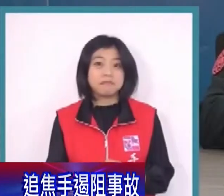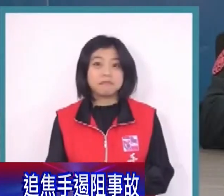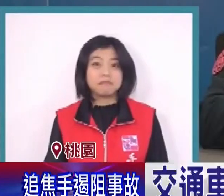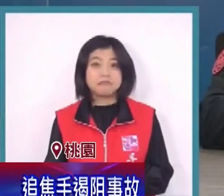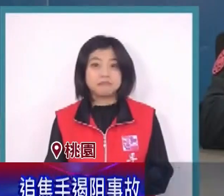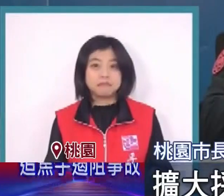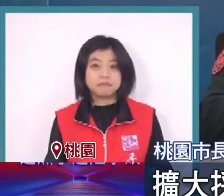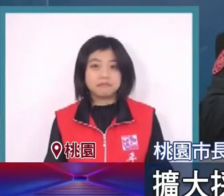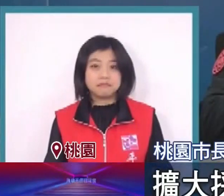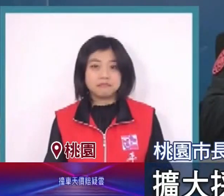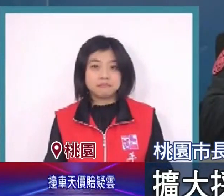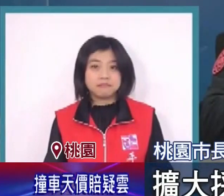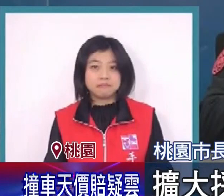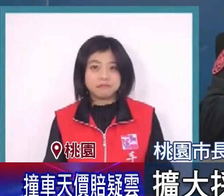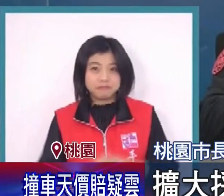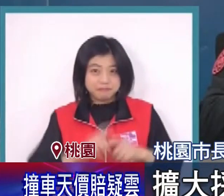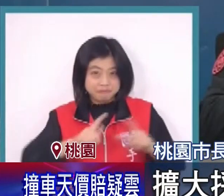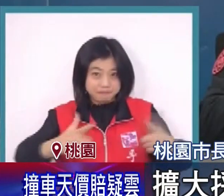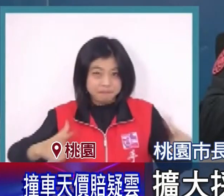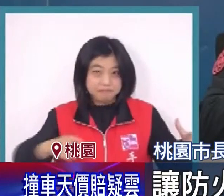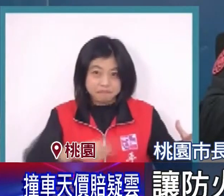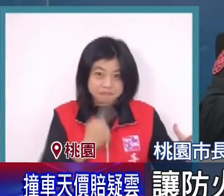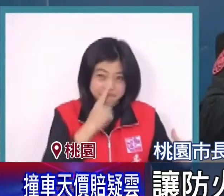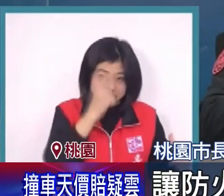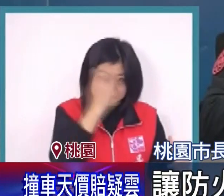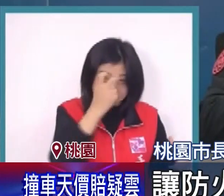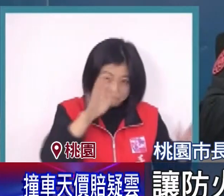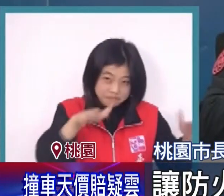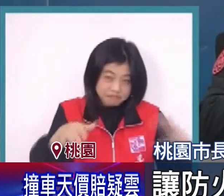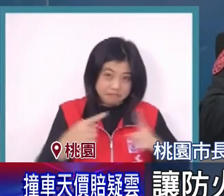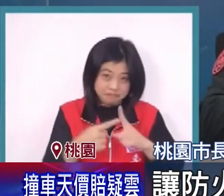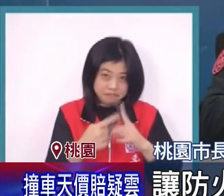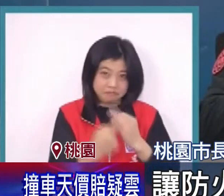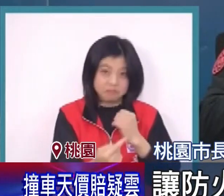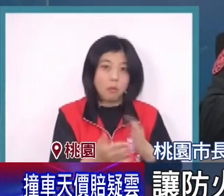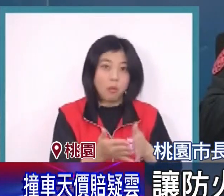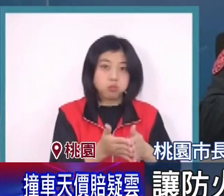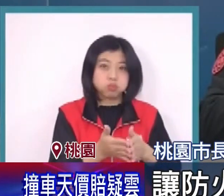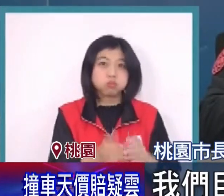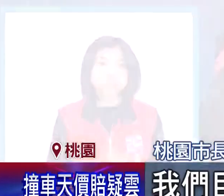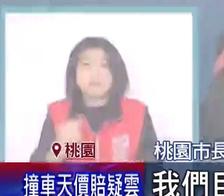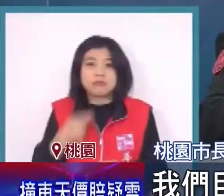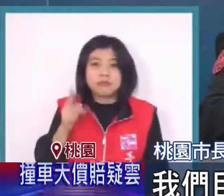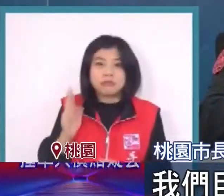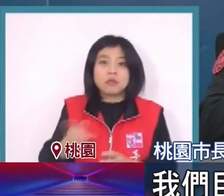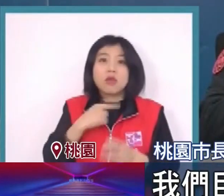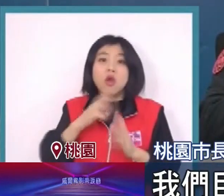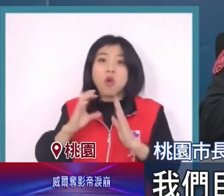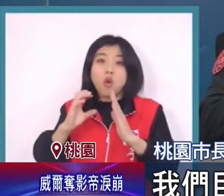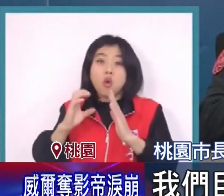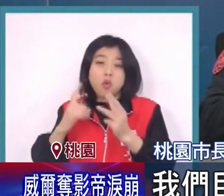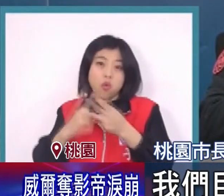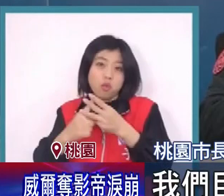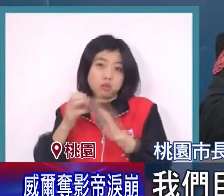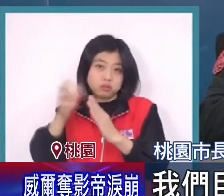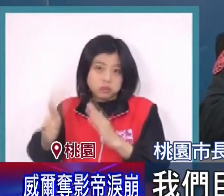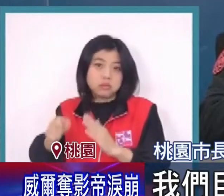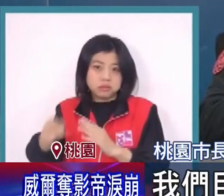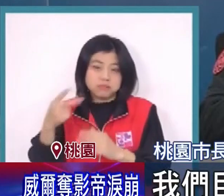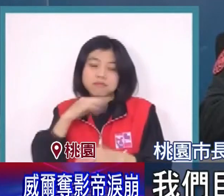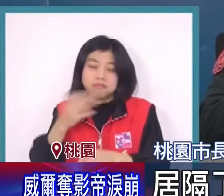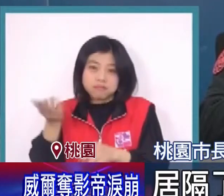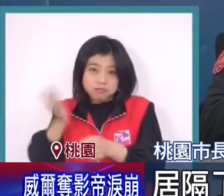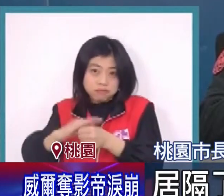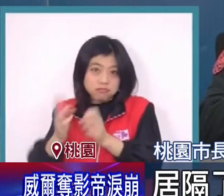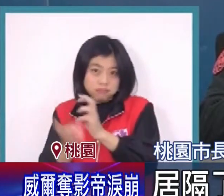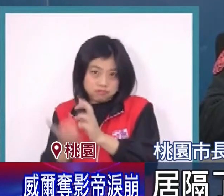染， 扩大裁剪的方案让防火墙可以建立起来。我们目前应